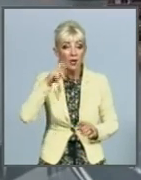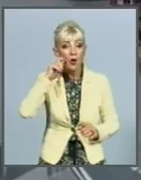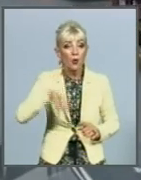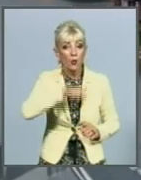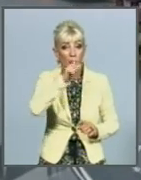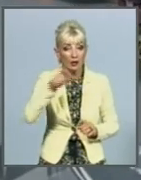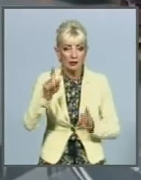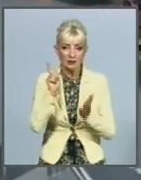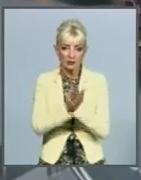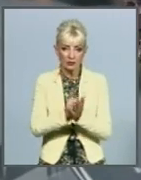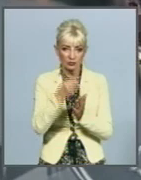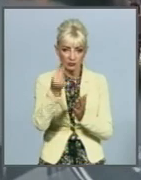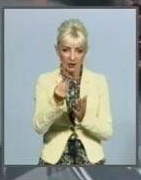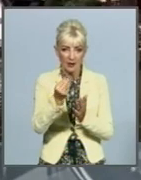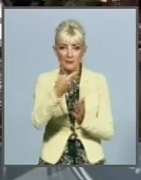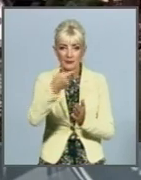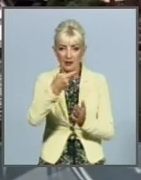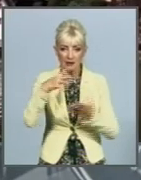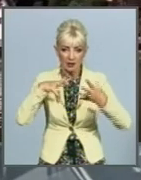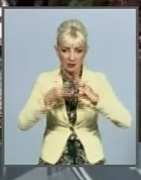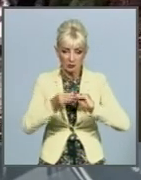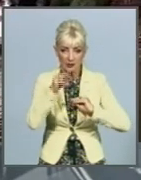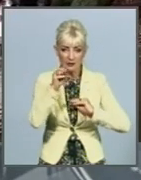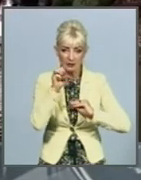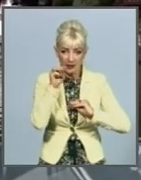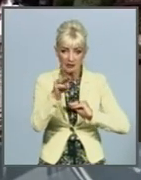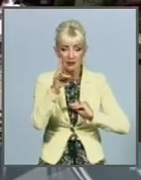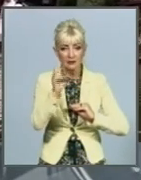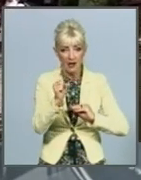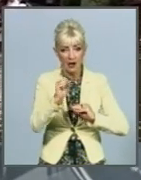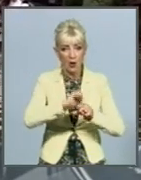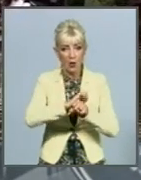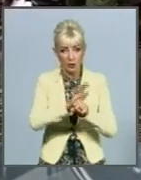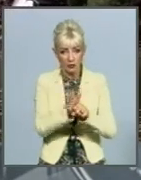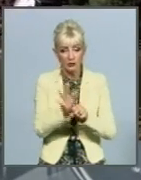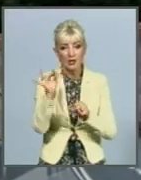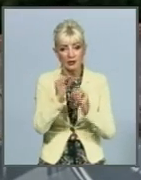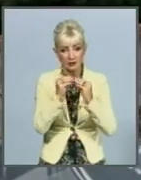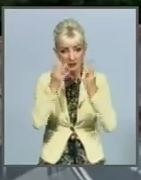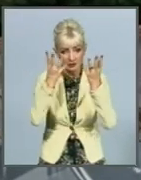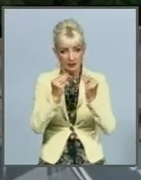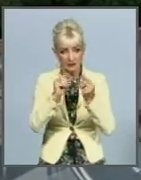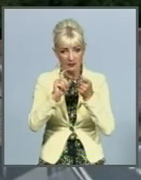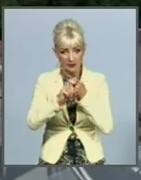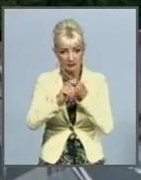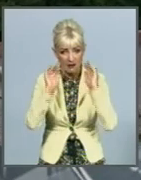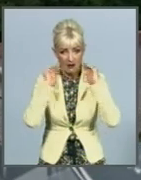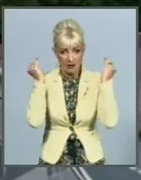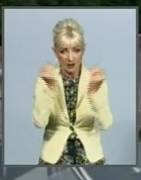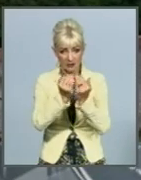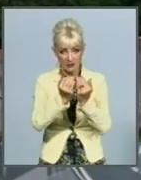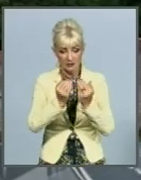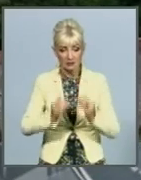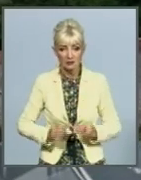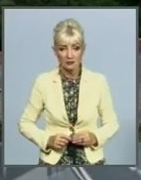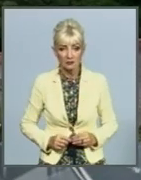зобов'язані надати негативний результат тесту на коронавірус та відбути 10-денний карантин. Юлія Білат, Євген Клочко,